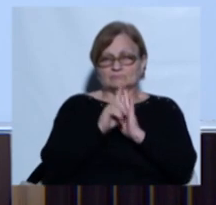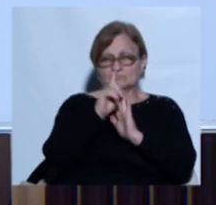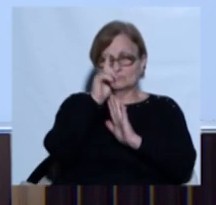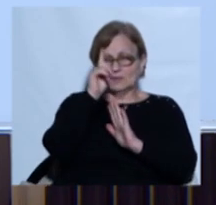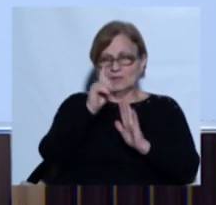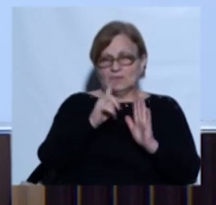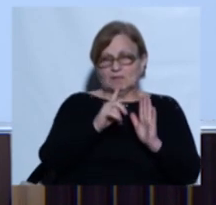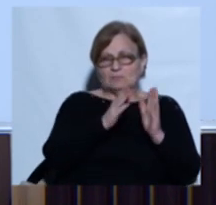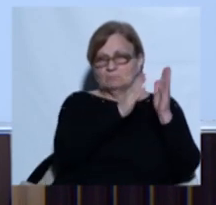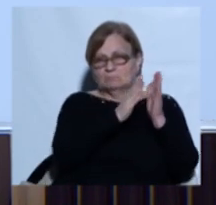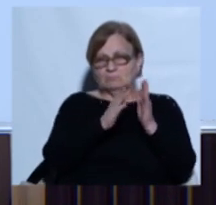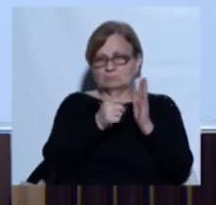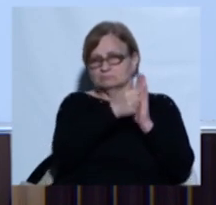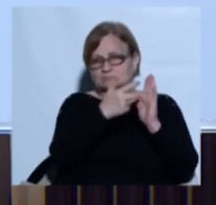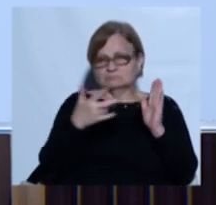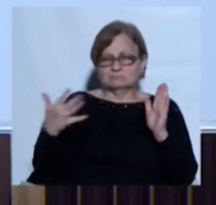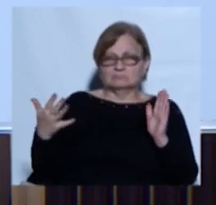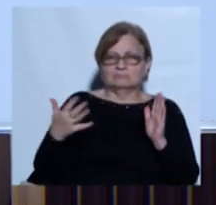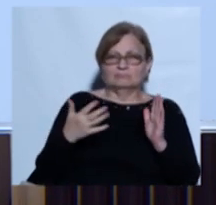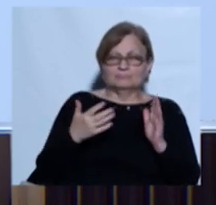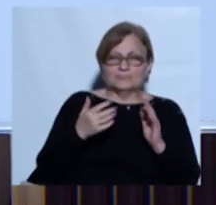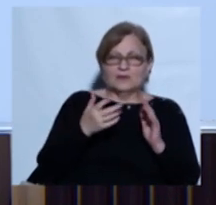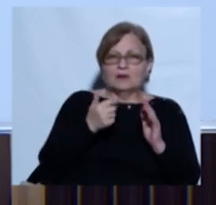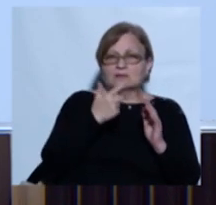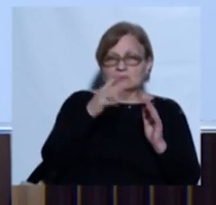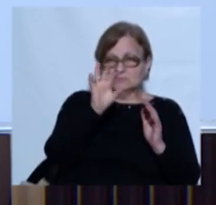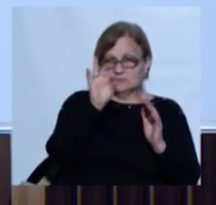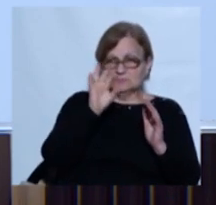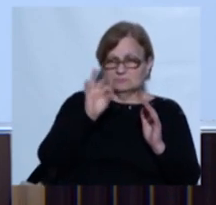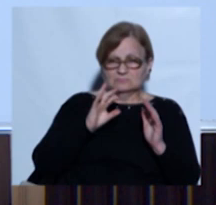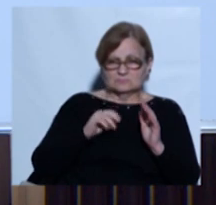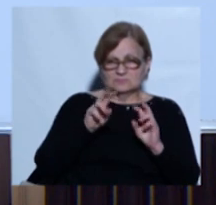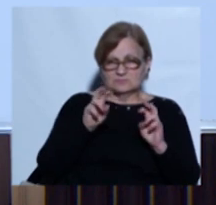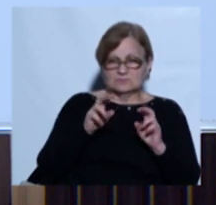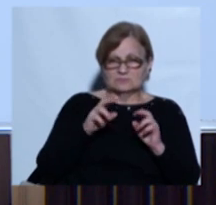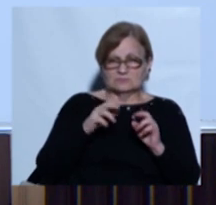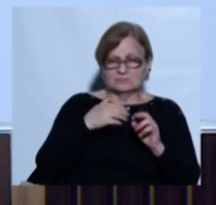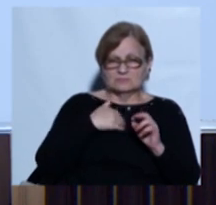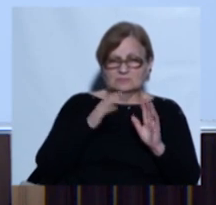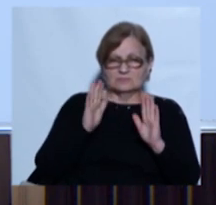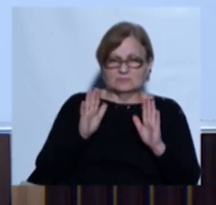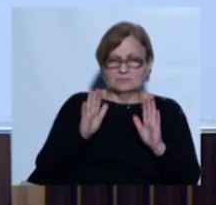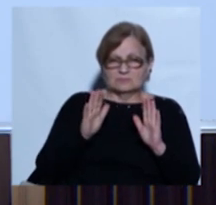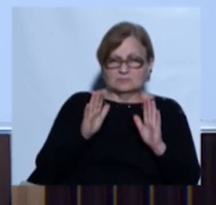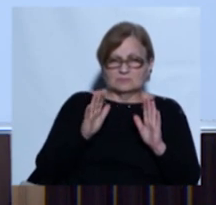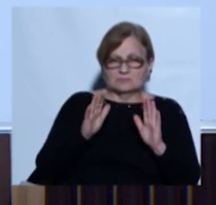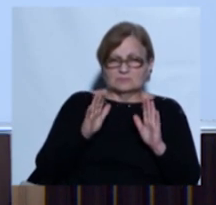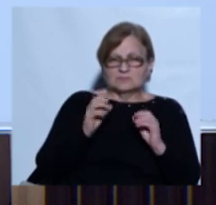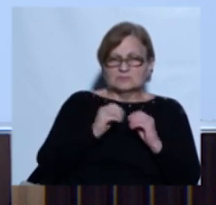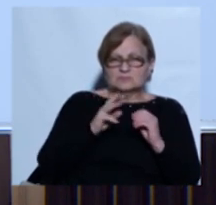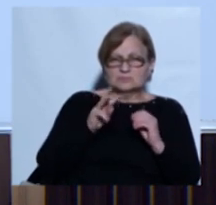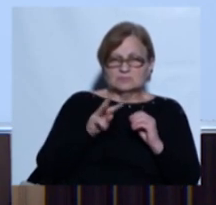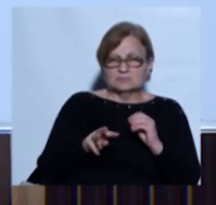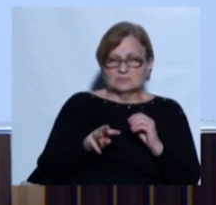თან მიმდევრულად რამდენიმე მათგანზე, აი ამ ჩამოთვლილ თემათაგან. ჩვენ მხოლოდ სამწუხაროდ 15